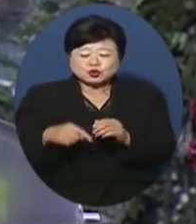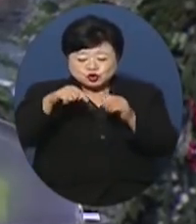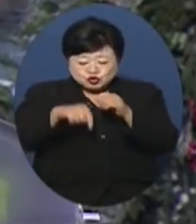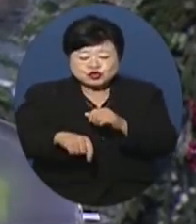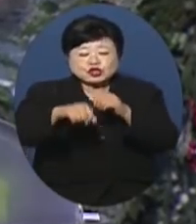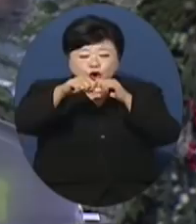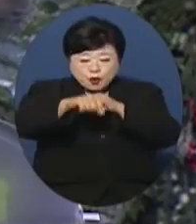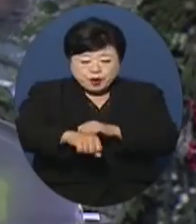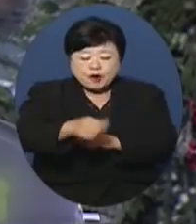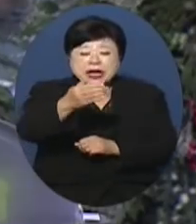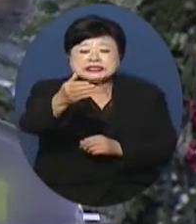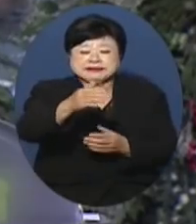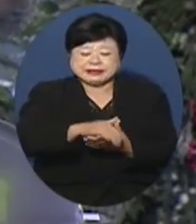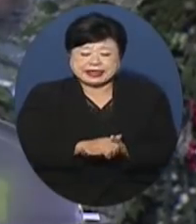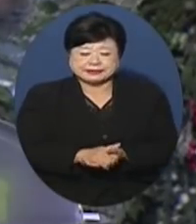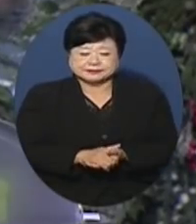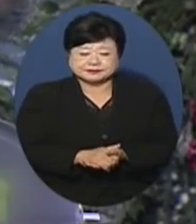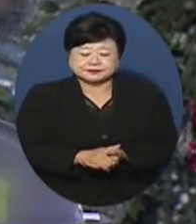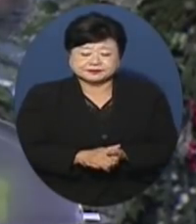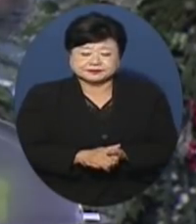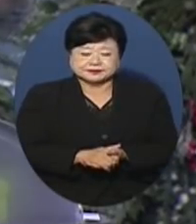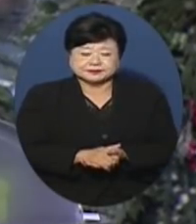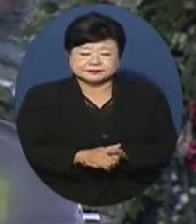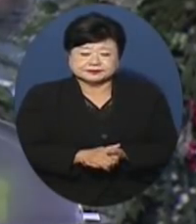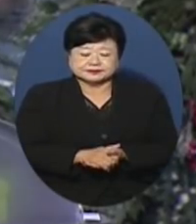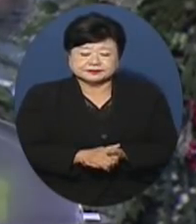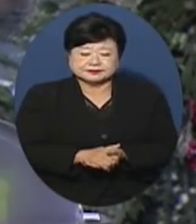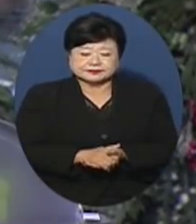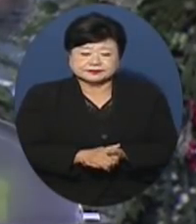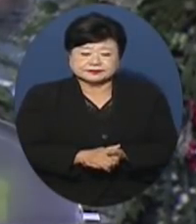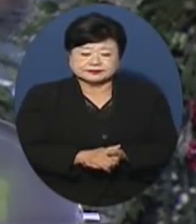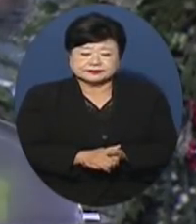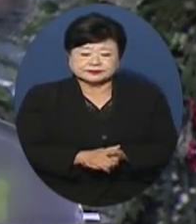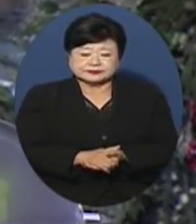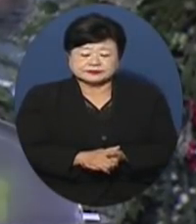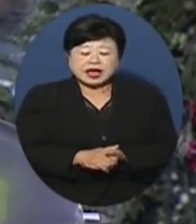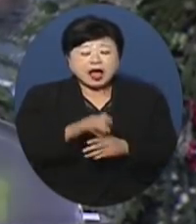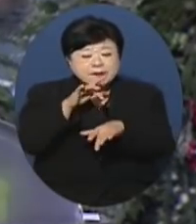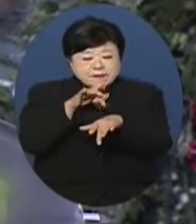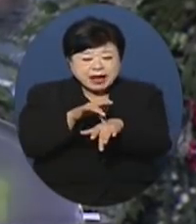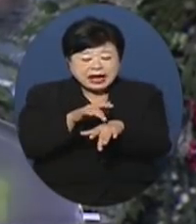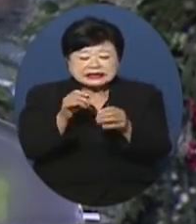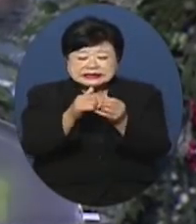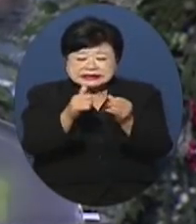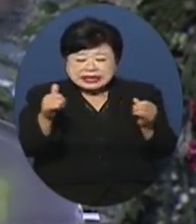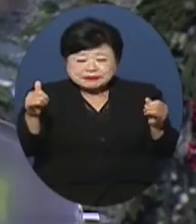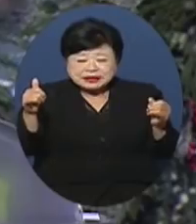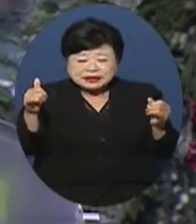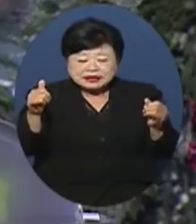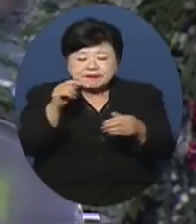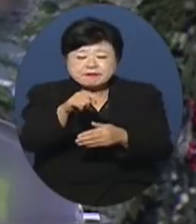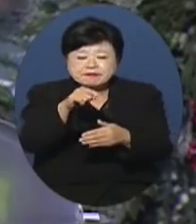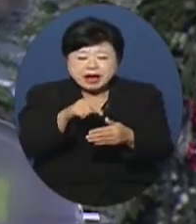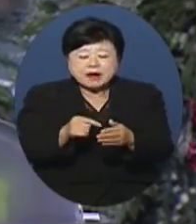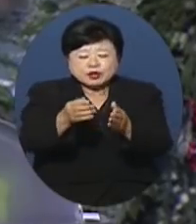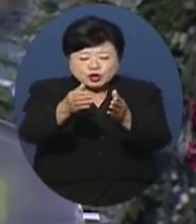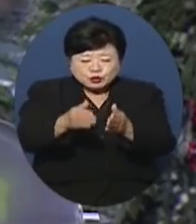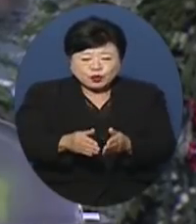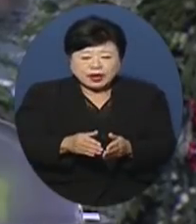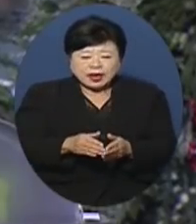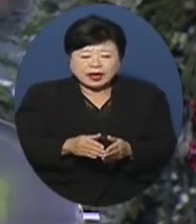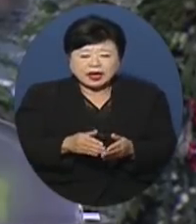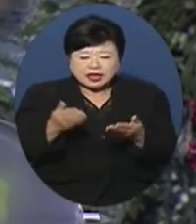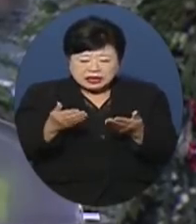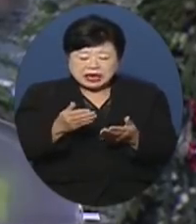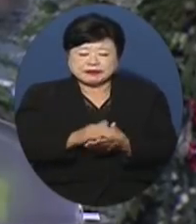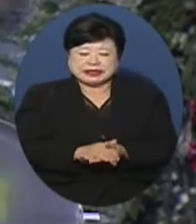죽이고 멸망시키는 그 일입니다. 또 마귀는 사람들의 마음을 통해 역사합니다.